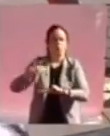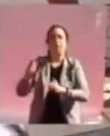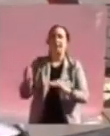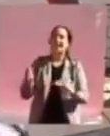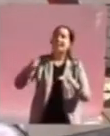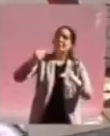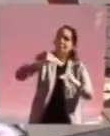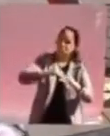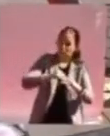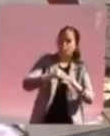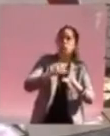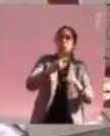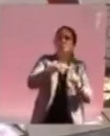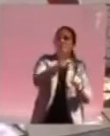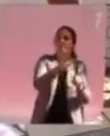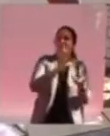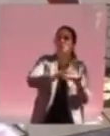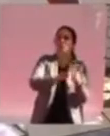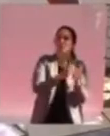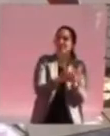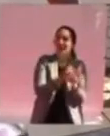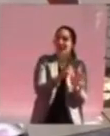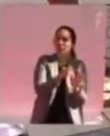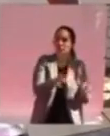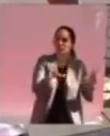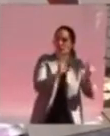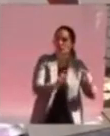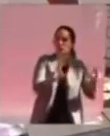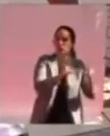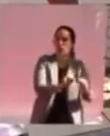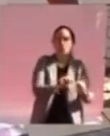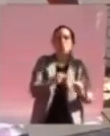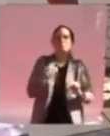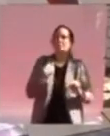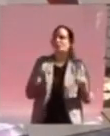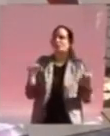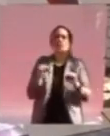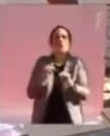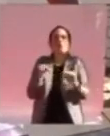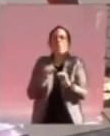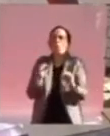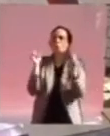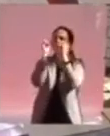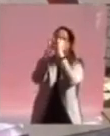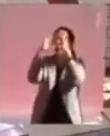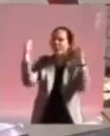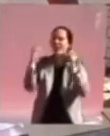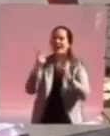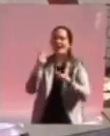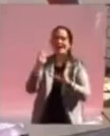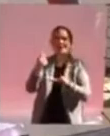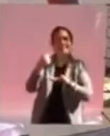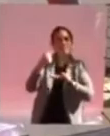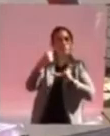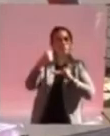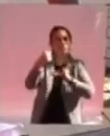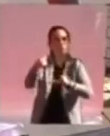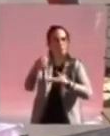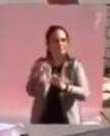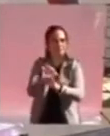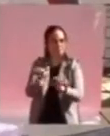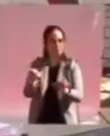è inimmaginabile pensare con le risorse stanziate per il rinnovo